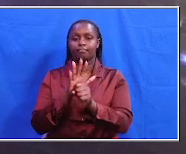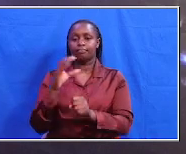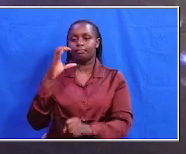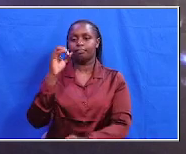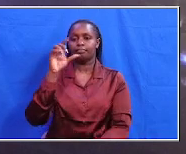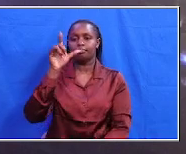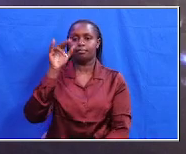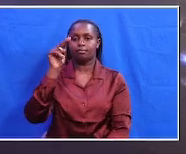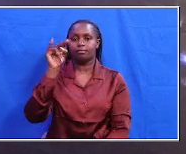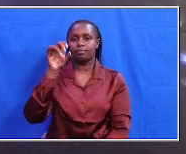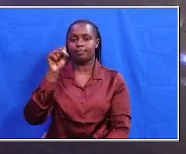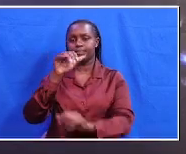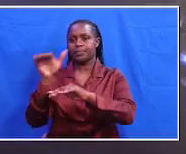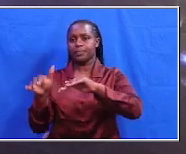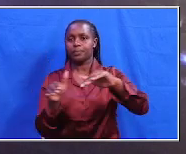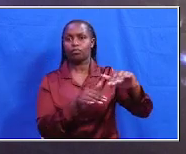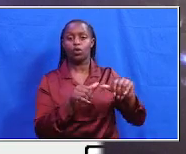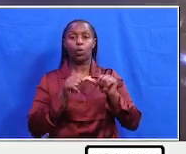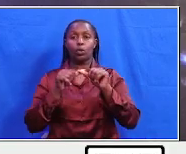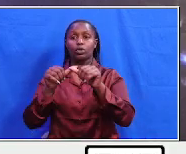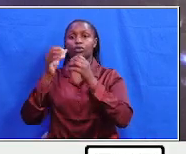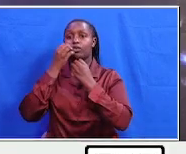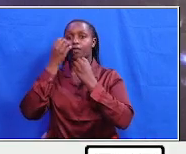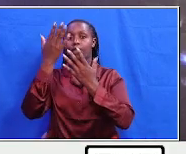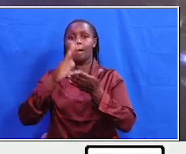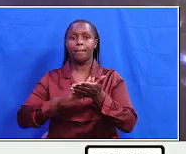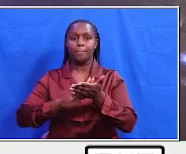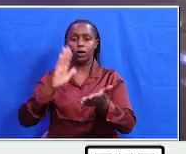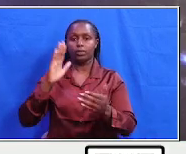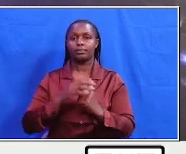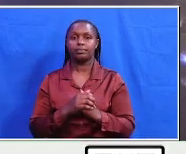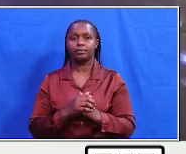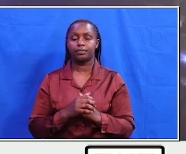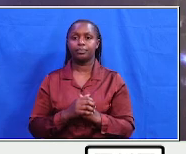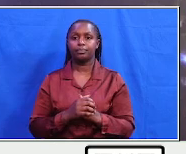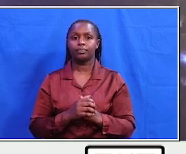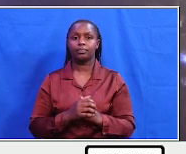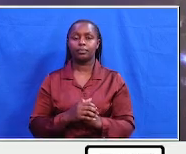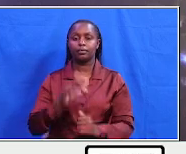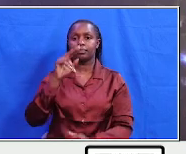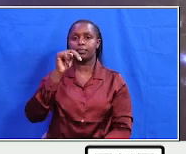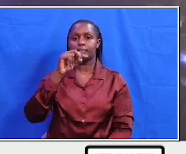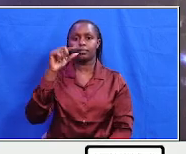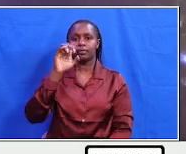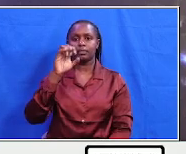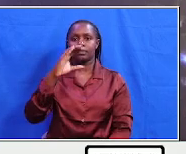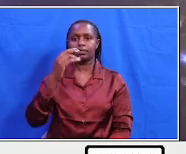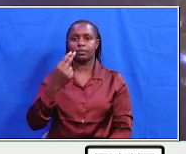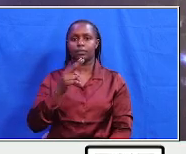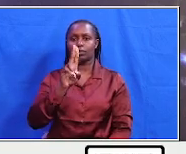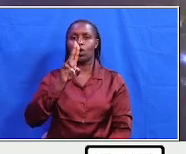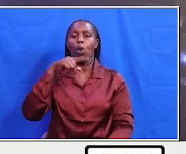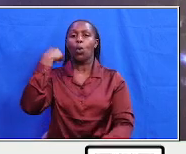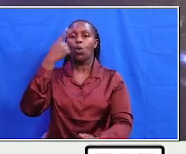Collins kutoka Kericho. Tunazidi kukutaarifu mtazamaji na nyikomba mwanablogu Yutikas Ngechu aliyekamatwa na maafisa